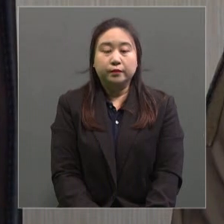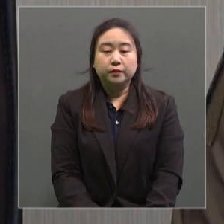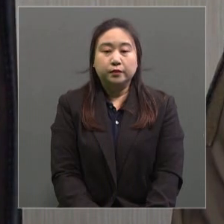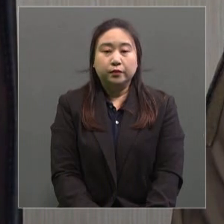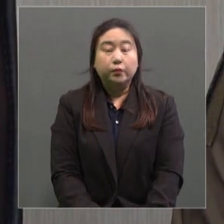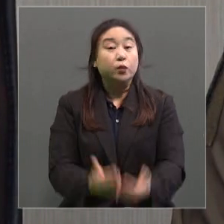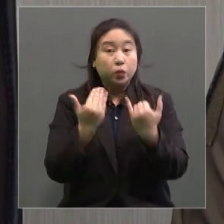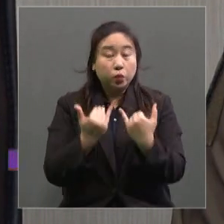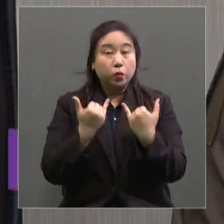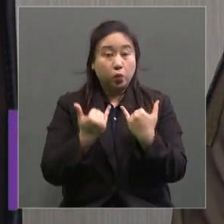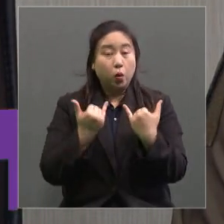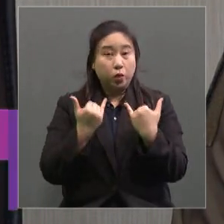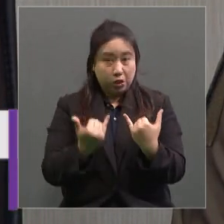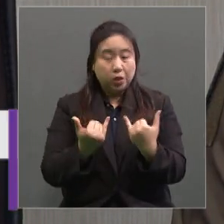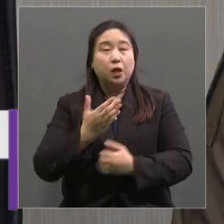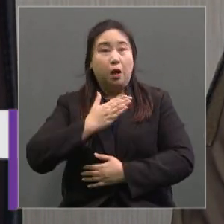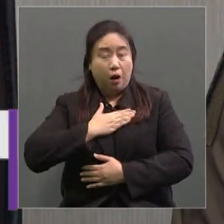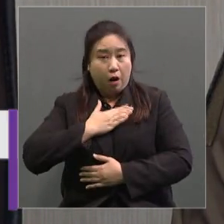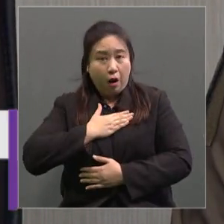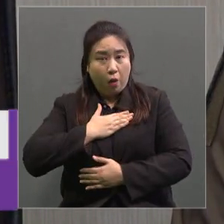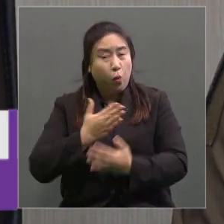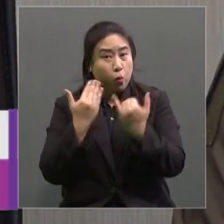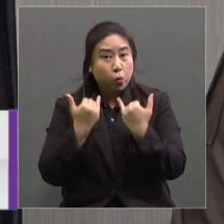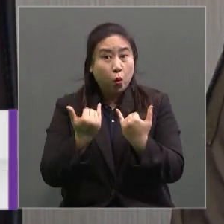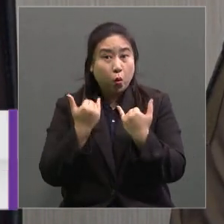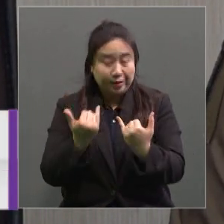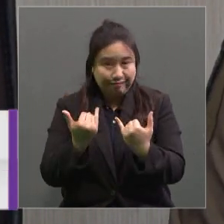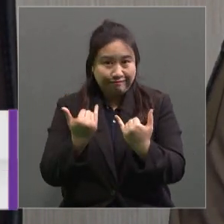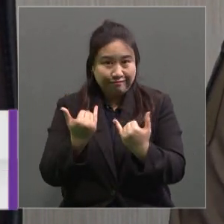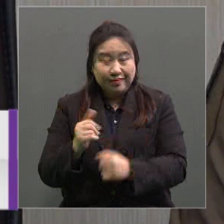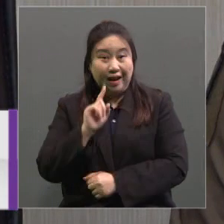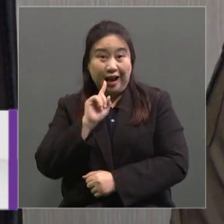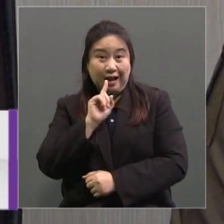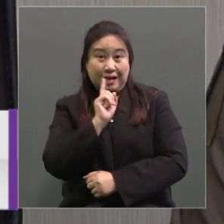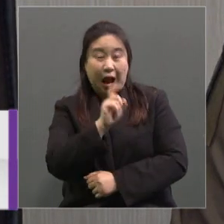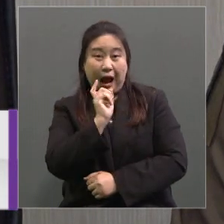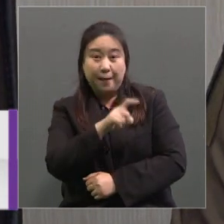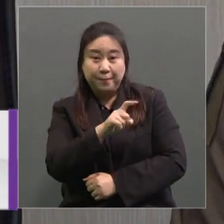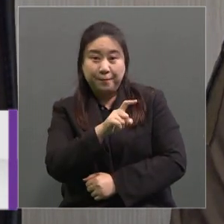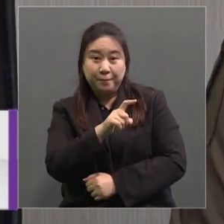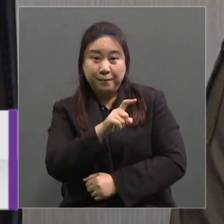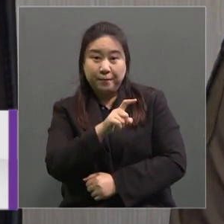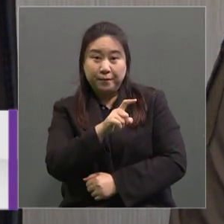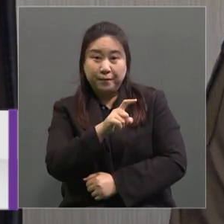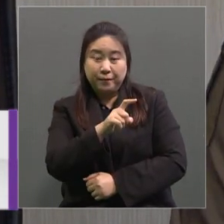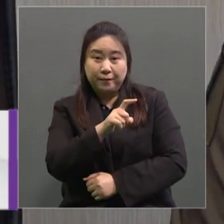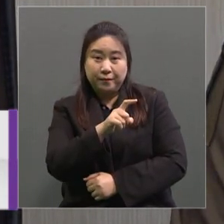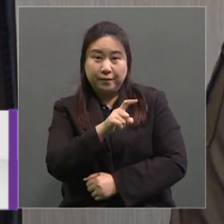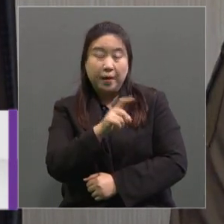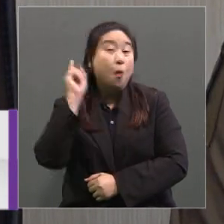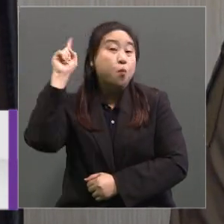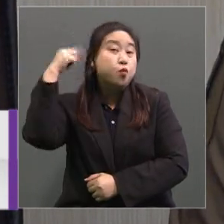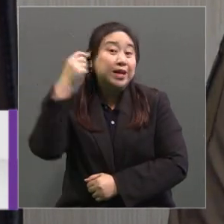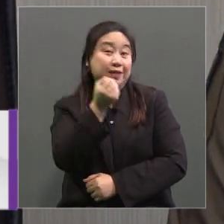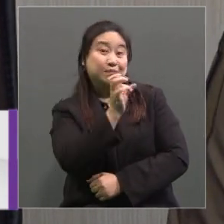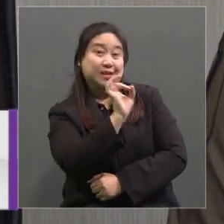ณปัจจุบันนี้นะครับเรายังไม่ได้มีการสอบปากคำตัวของผู้กล่าวหาคือนางสาวเ